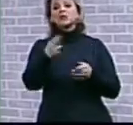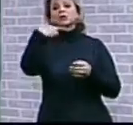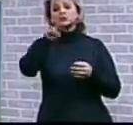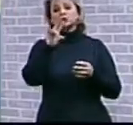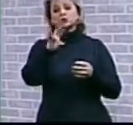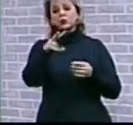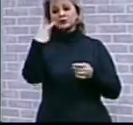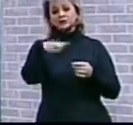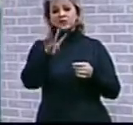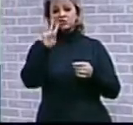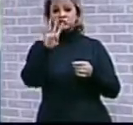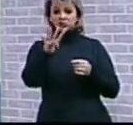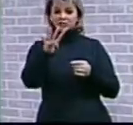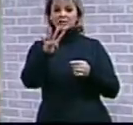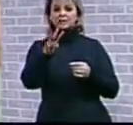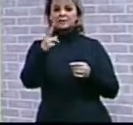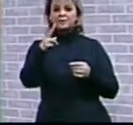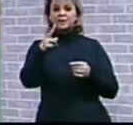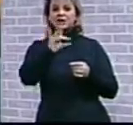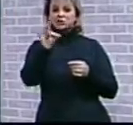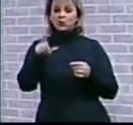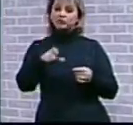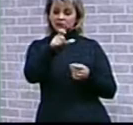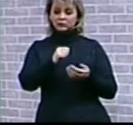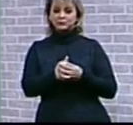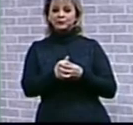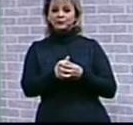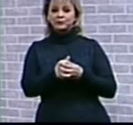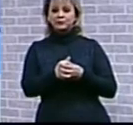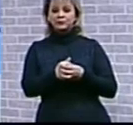Филинкова, Елена Рябжанова, Сергей Вишняков, Дон-24, Ростов-на-Дону.